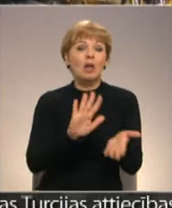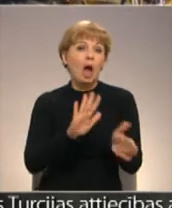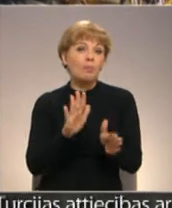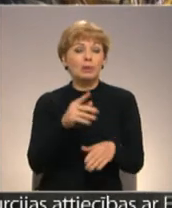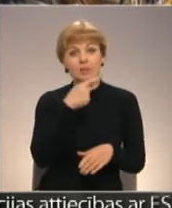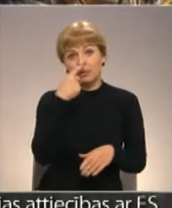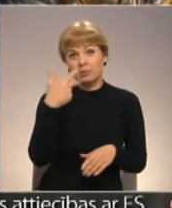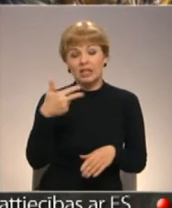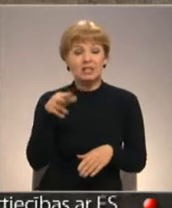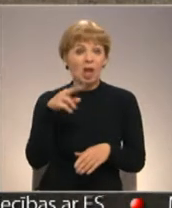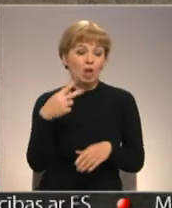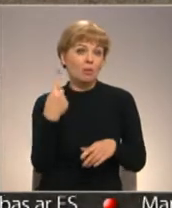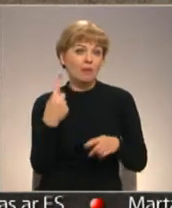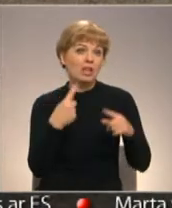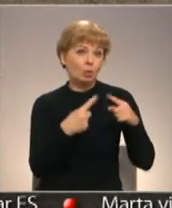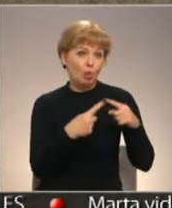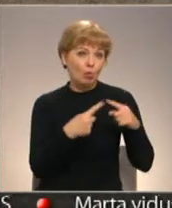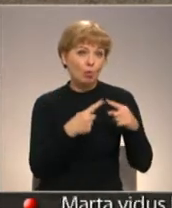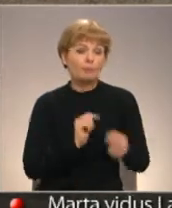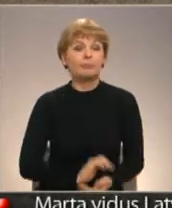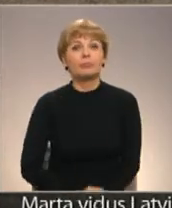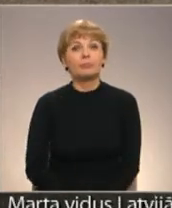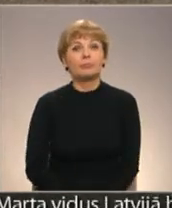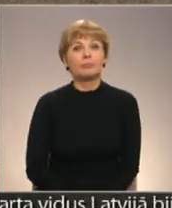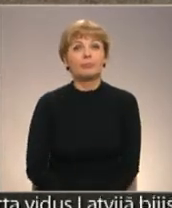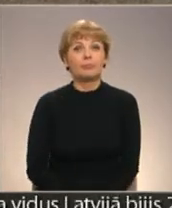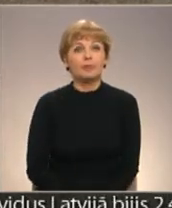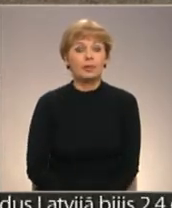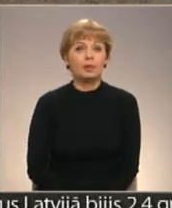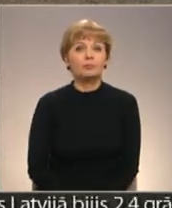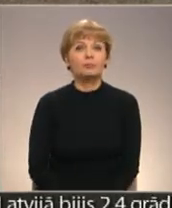130 eiro par tonnu. Ausmas Prukta, Roberts Kalniņš, Latgales reģionālā televīzija.